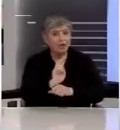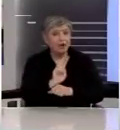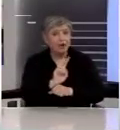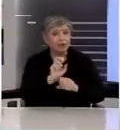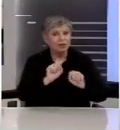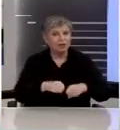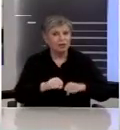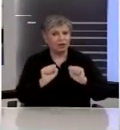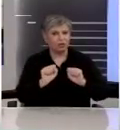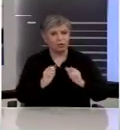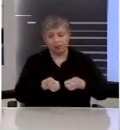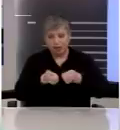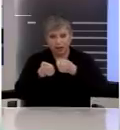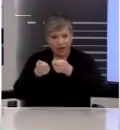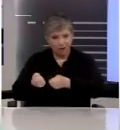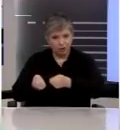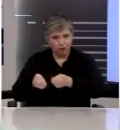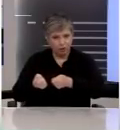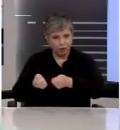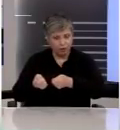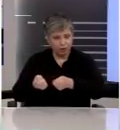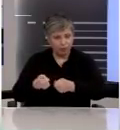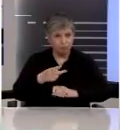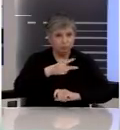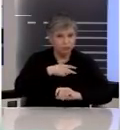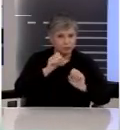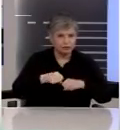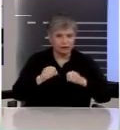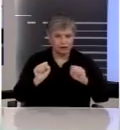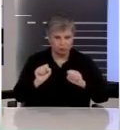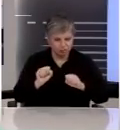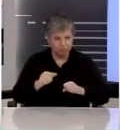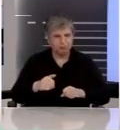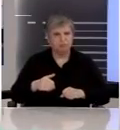Και το Σεπτέμβριο του 2016, πράγματι,